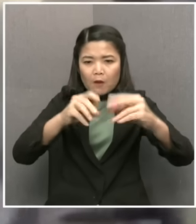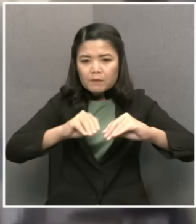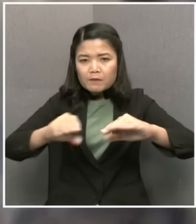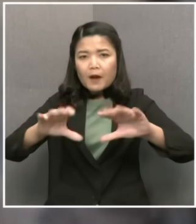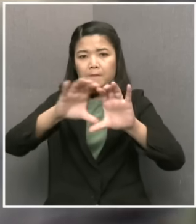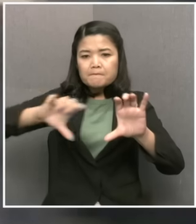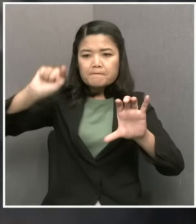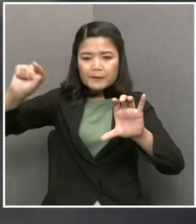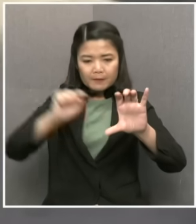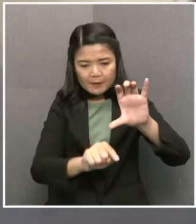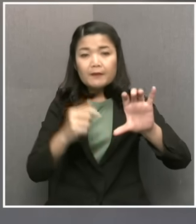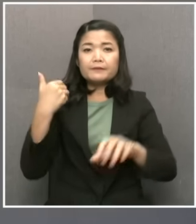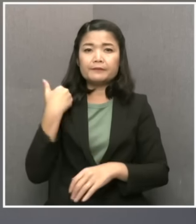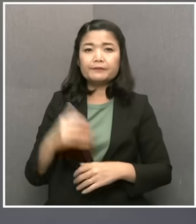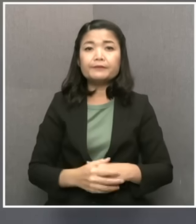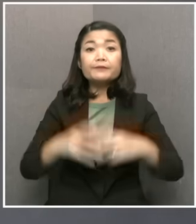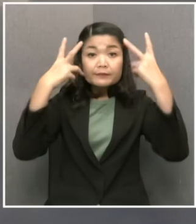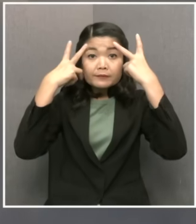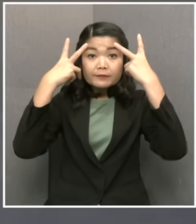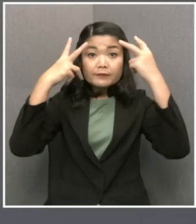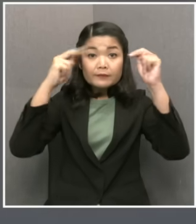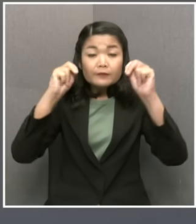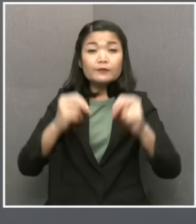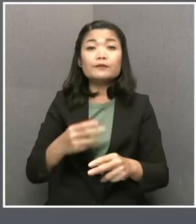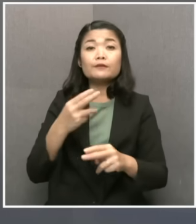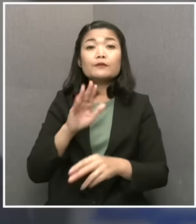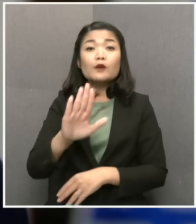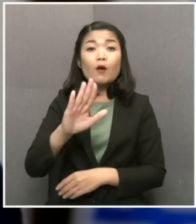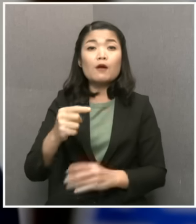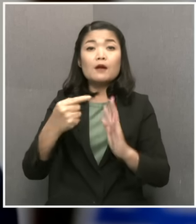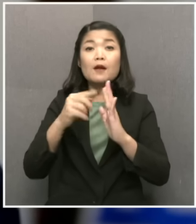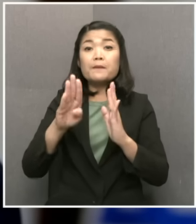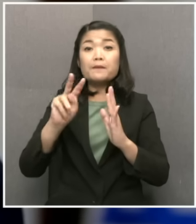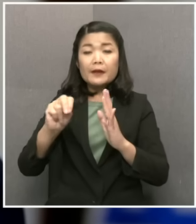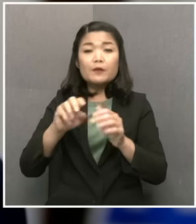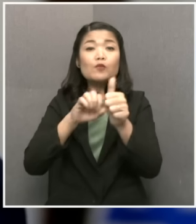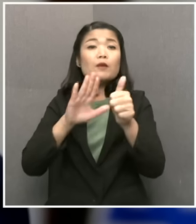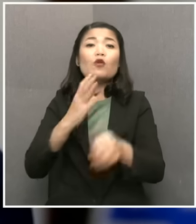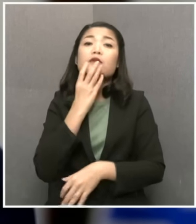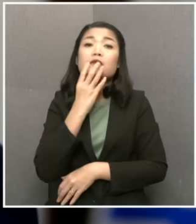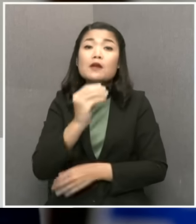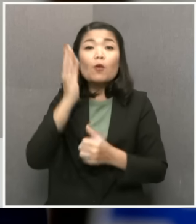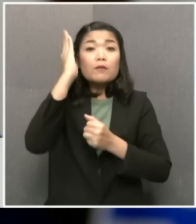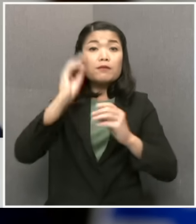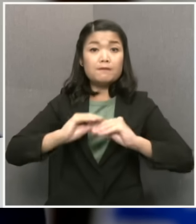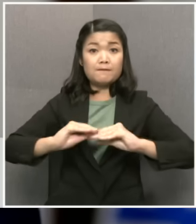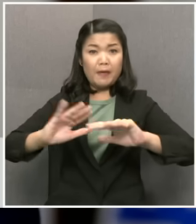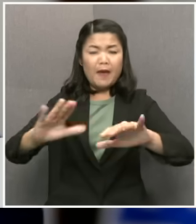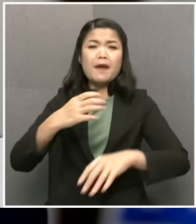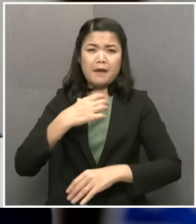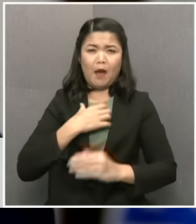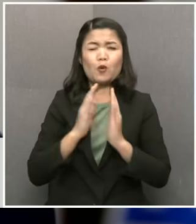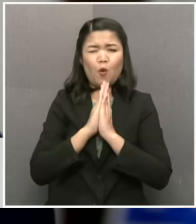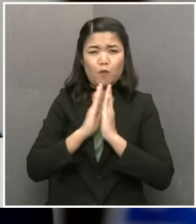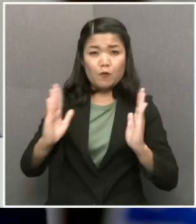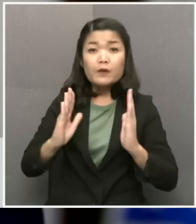อนเหนือด้วยค่ะ ส่วนนายกรัฐมนตรีเบนจามินเนทันยาฮูผู้นำอิสราเอลแถลงเมื่อวานนี้ว่าเขาต้องขอบคุณสห